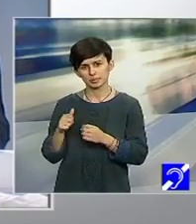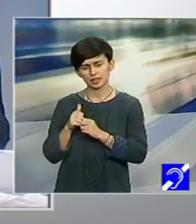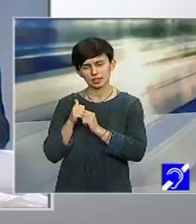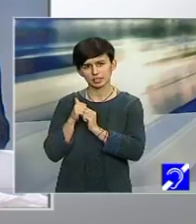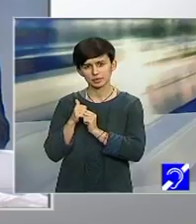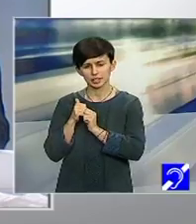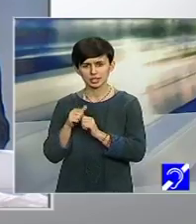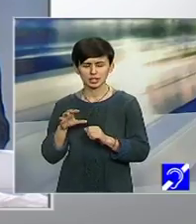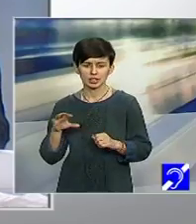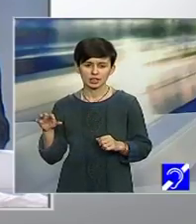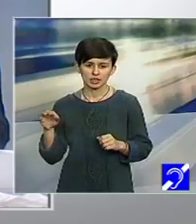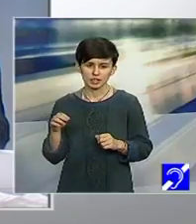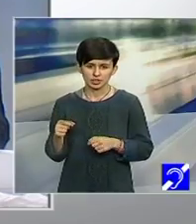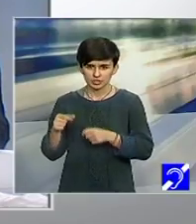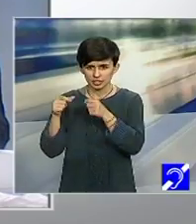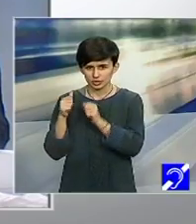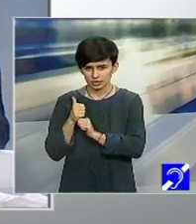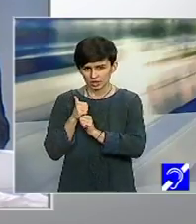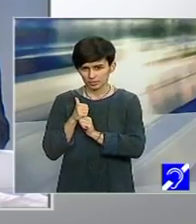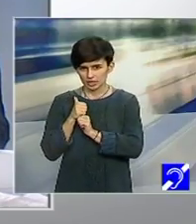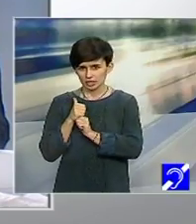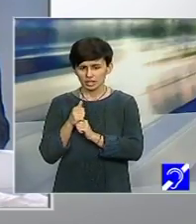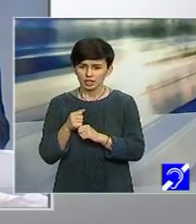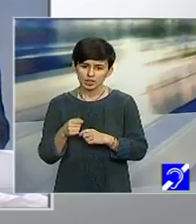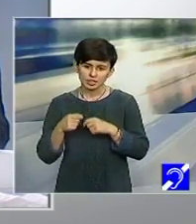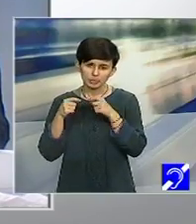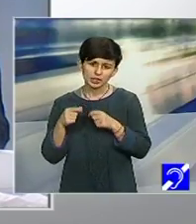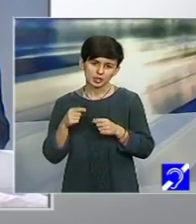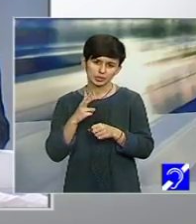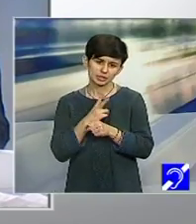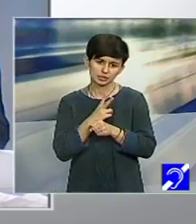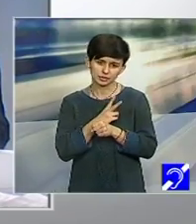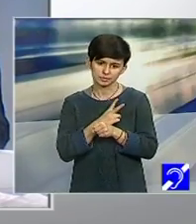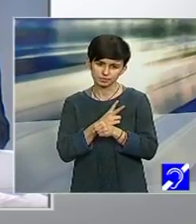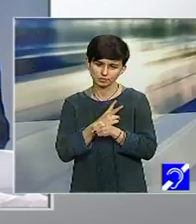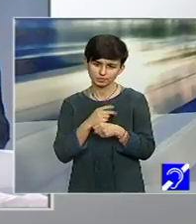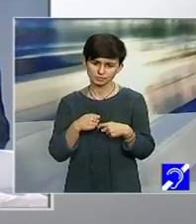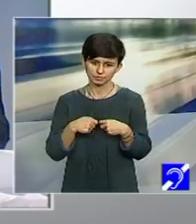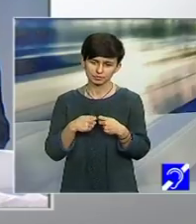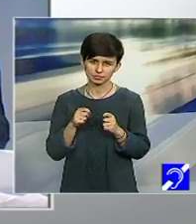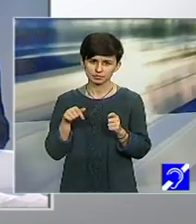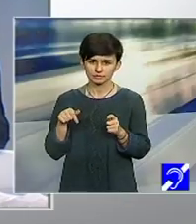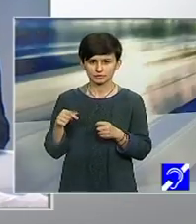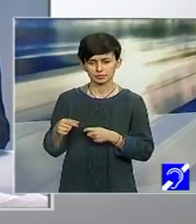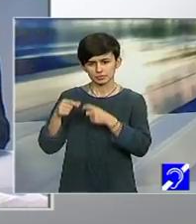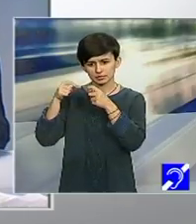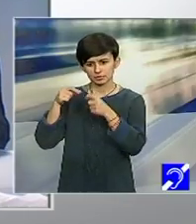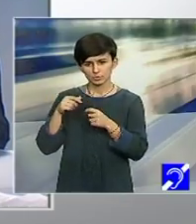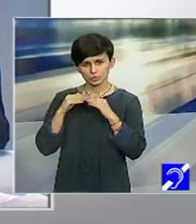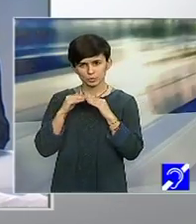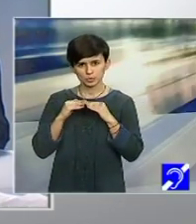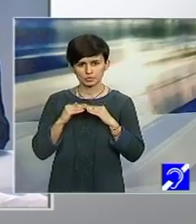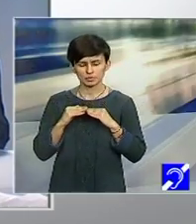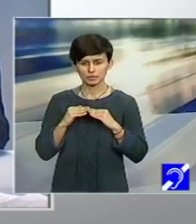alte instituții militare, Departamentul de Stat, deci toate aceste instituții la nivel de